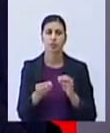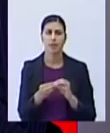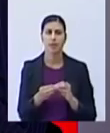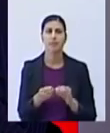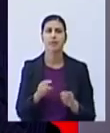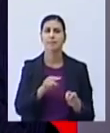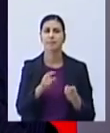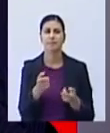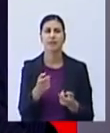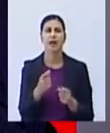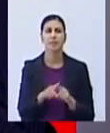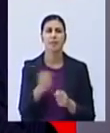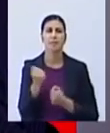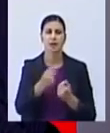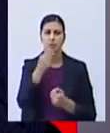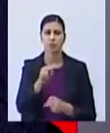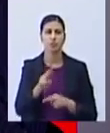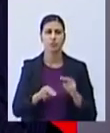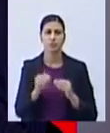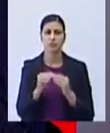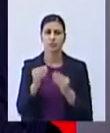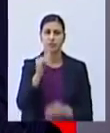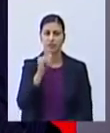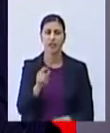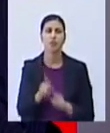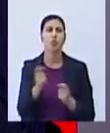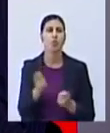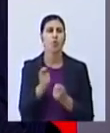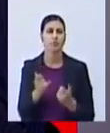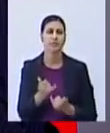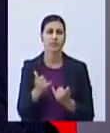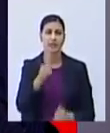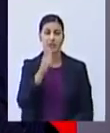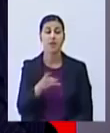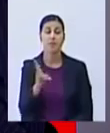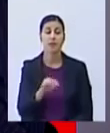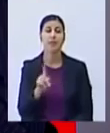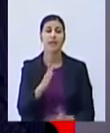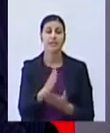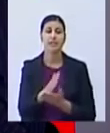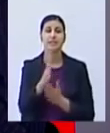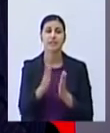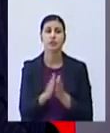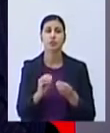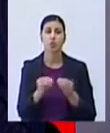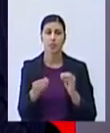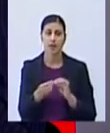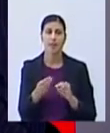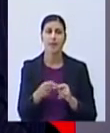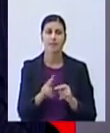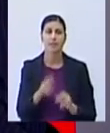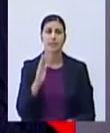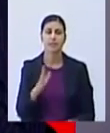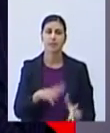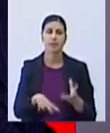და Saab-ს ვერავის ვერ აუშენებთ და ვერ უყიდით ვერც ხორცებს ვერ გადაუხდით შესაბამისად მაგრამ რაც იქ არის საერთო პრობლემები ეს საერთო პრობლემები